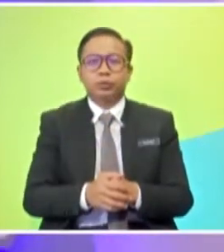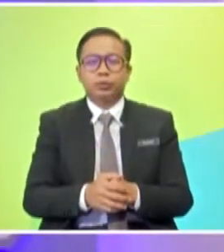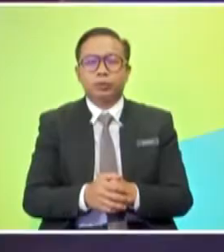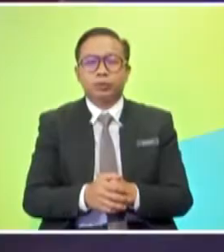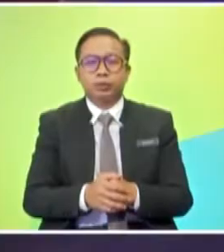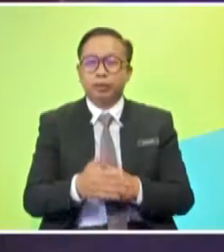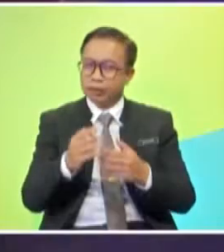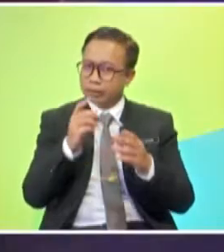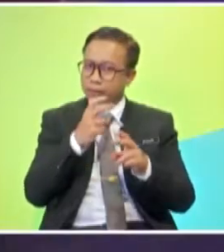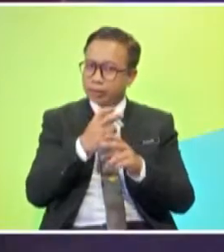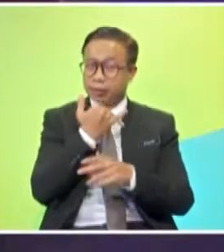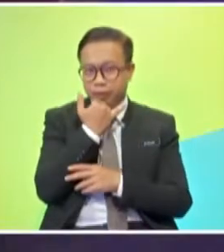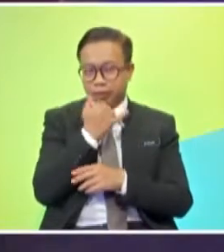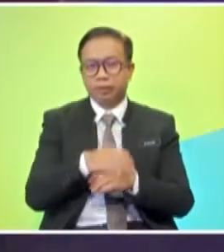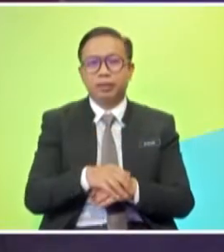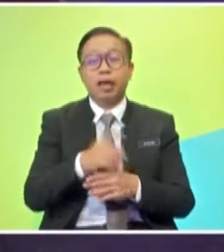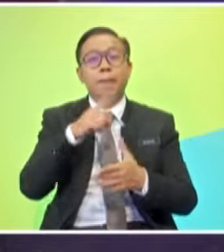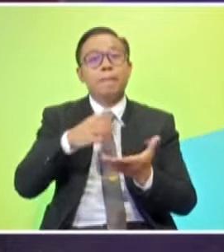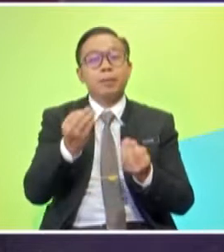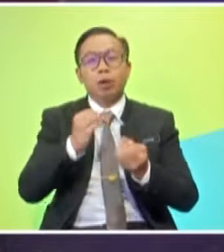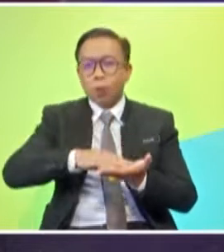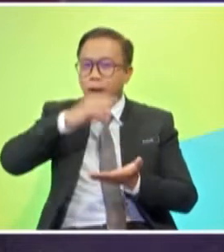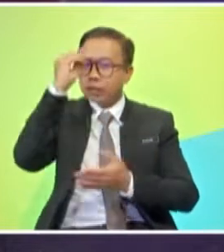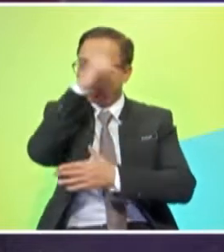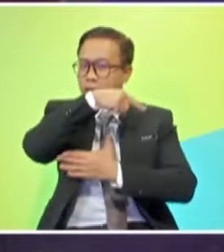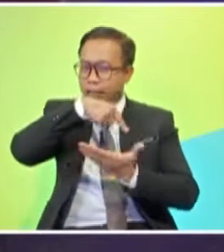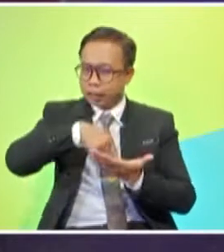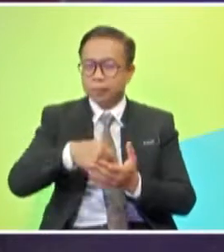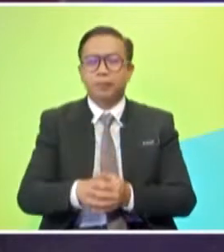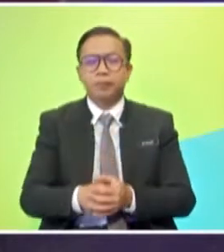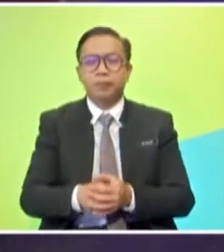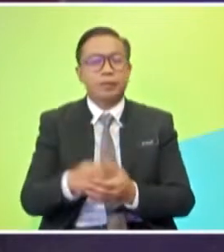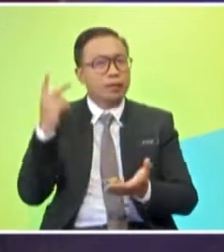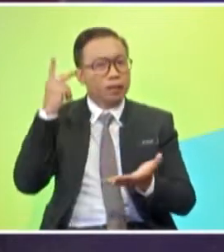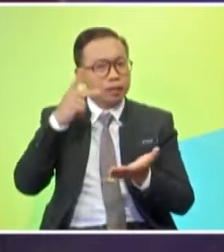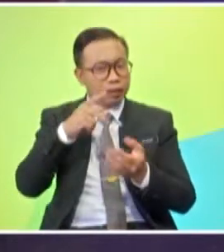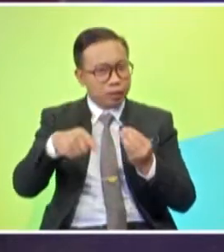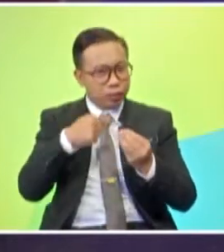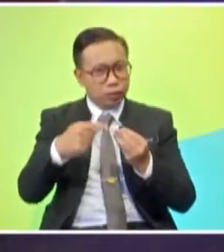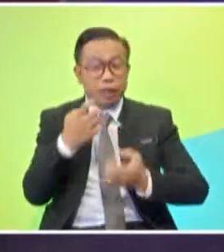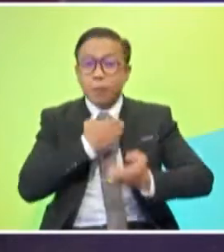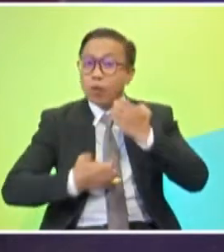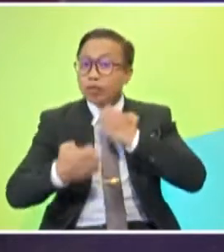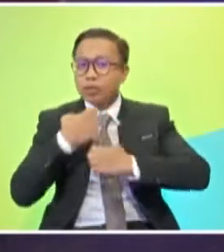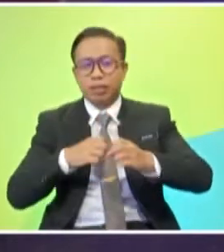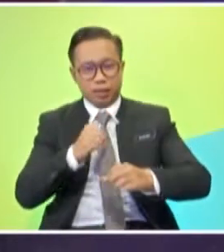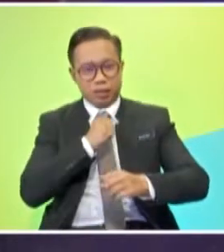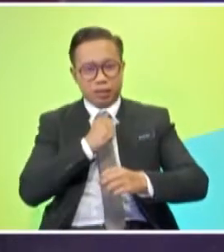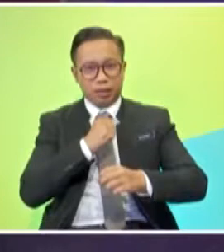ya ah kita enggak belajar mengenai emosi diri